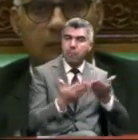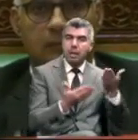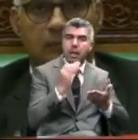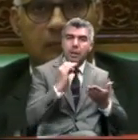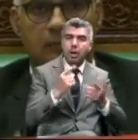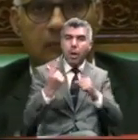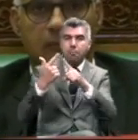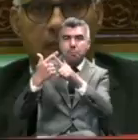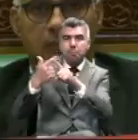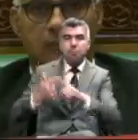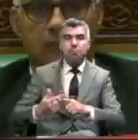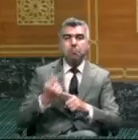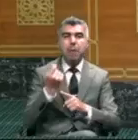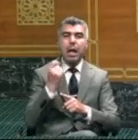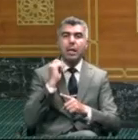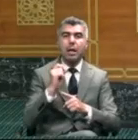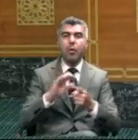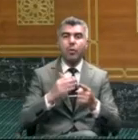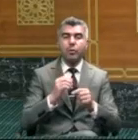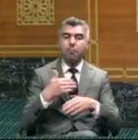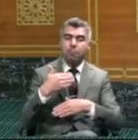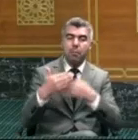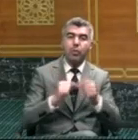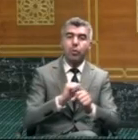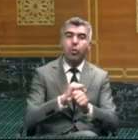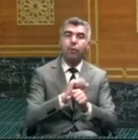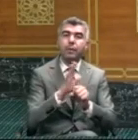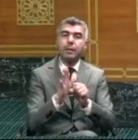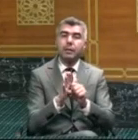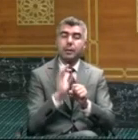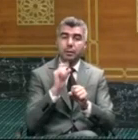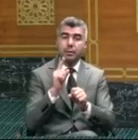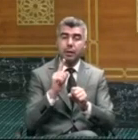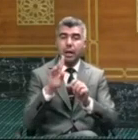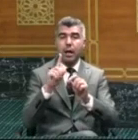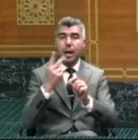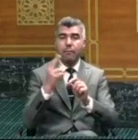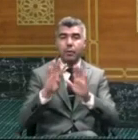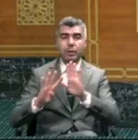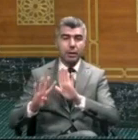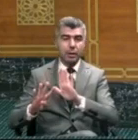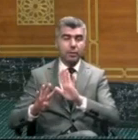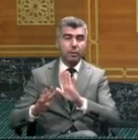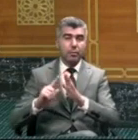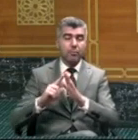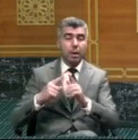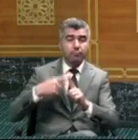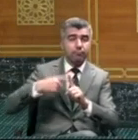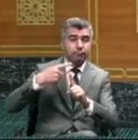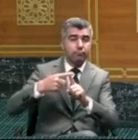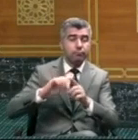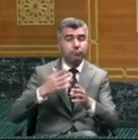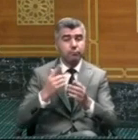لماليهنا العموميه بعد ازمه كوفي 19 والتي تجاوز انذاك